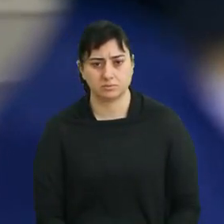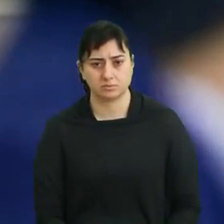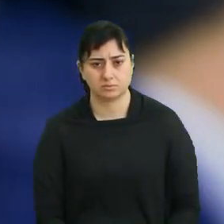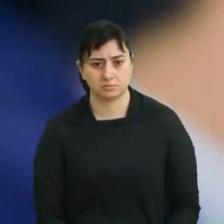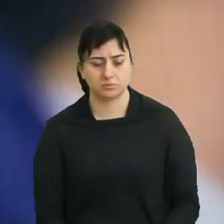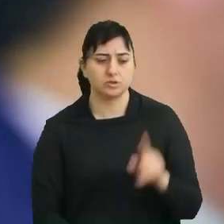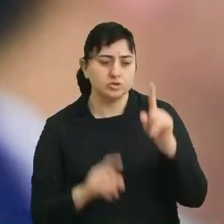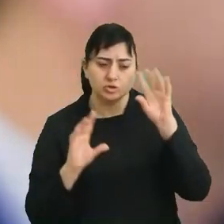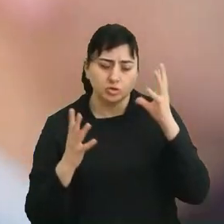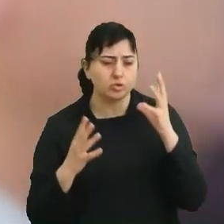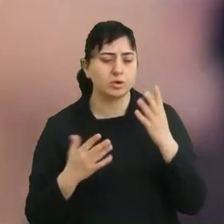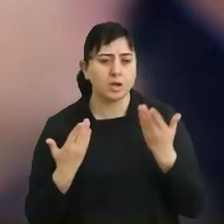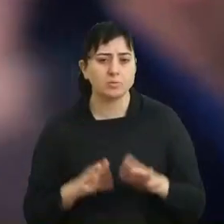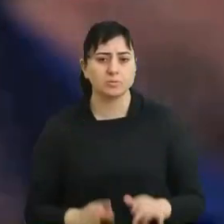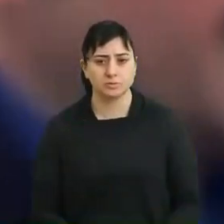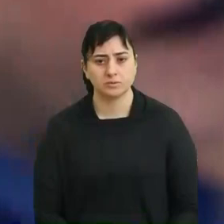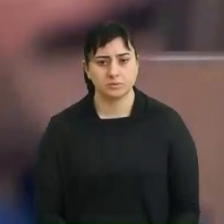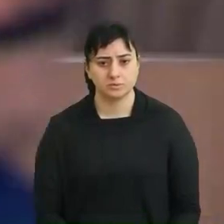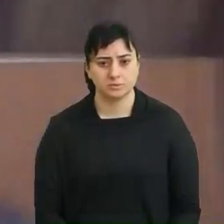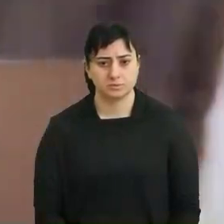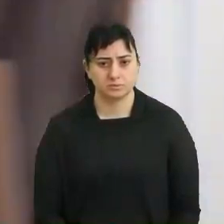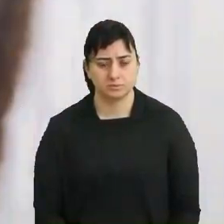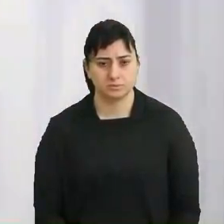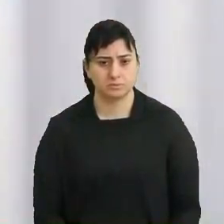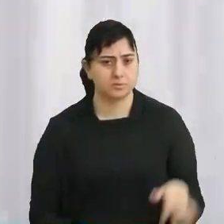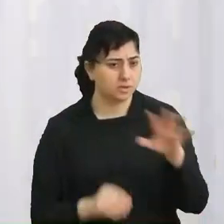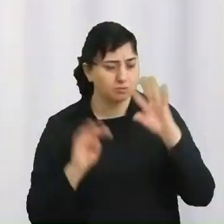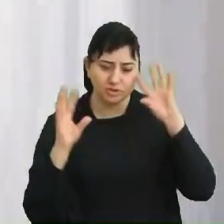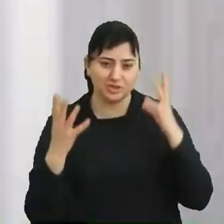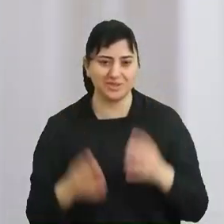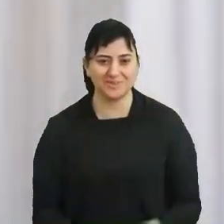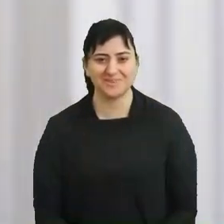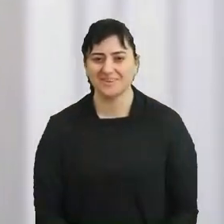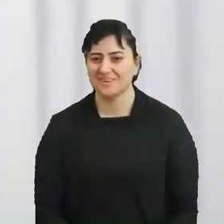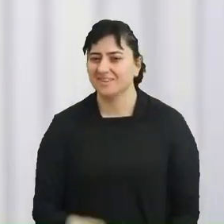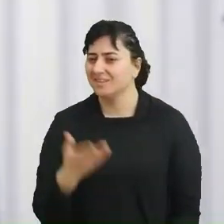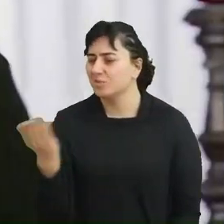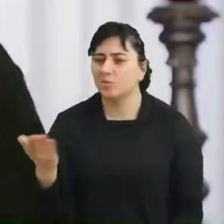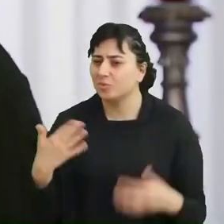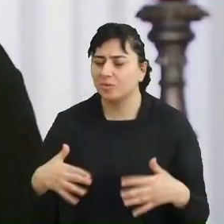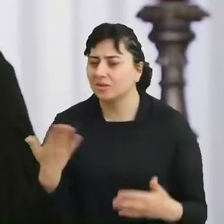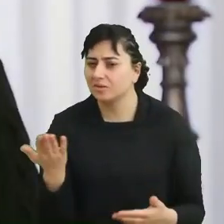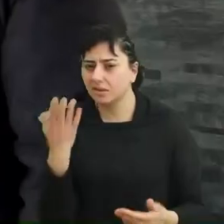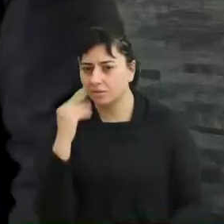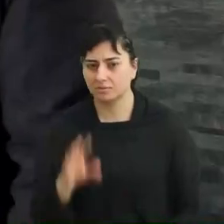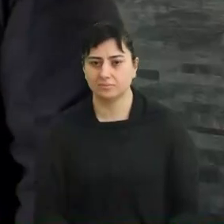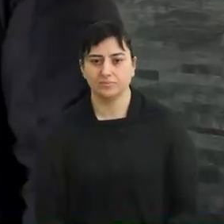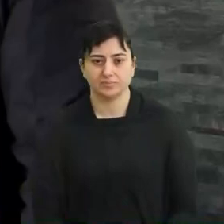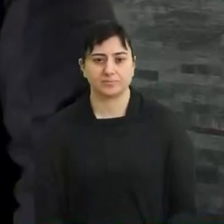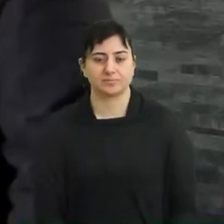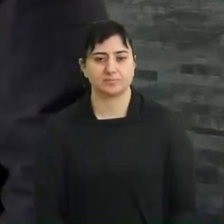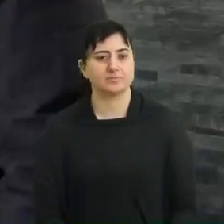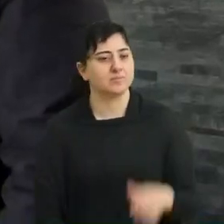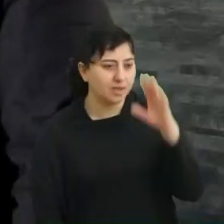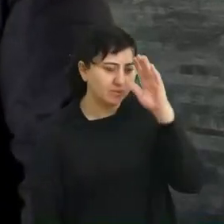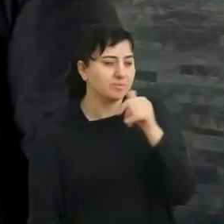tabii. Kabullenemiyorsun. Tabii canım. Hani hepsi şokta şu anda. Uşaklar niye panik yapıyorsunuz ya? Merhaba